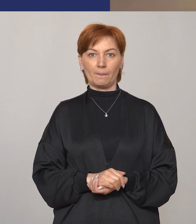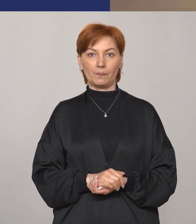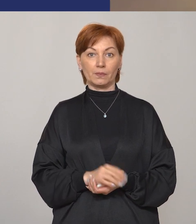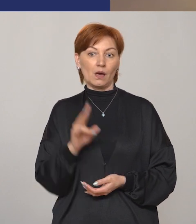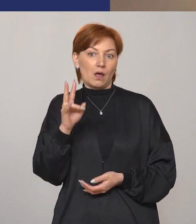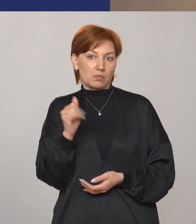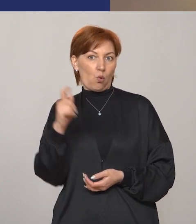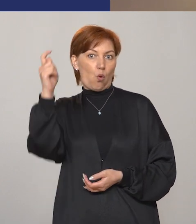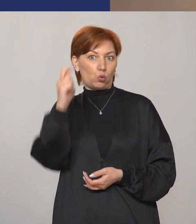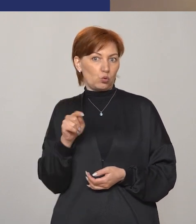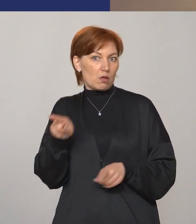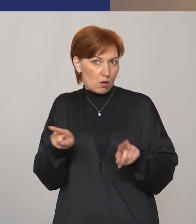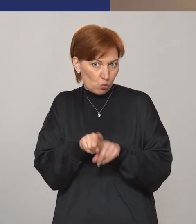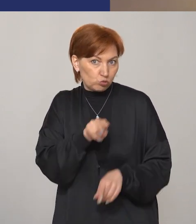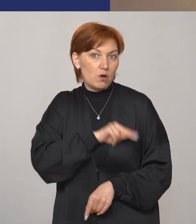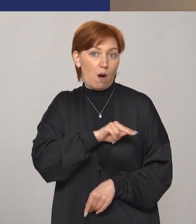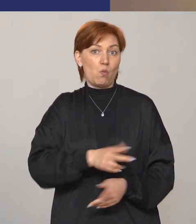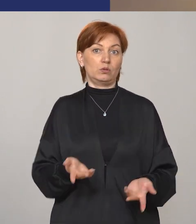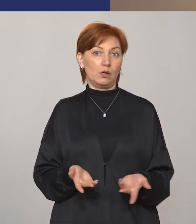Но художник — это тоже работа.